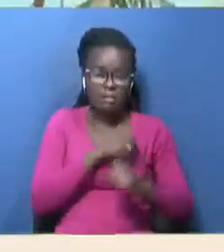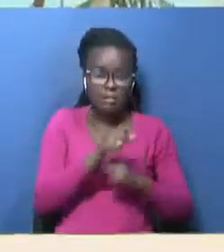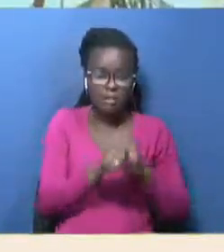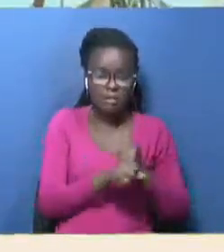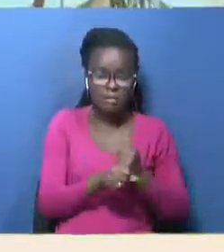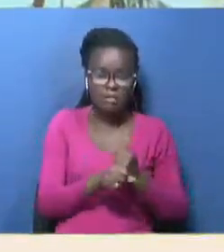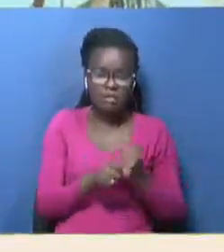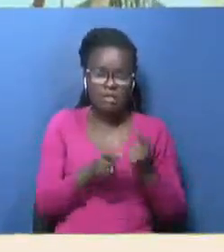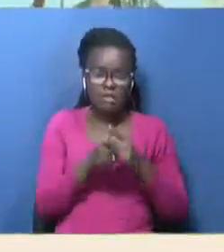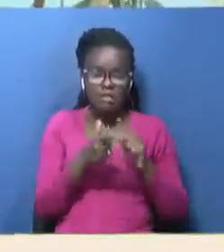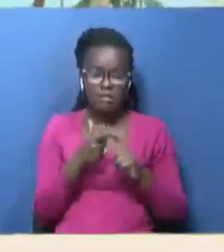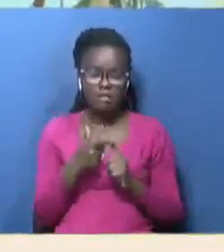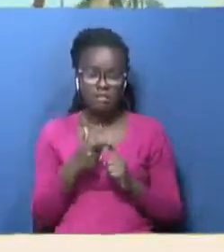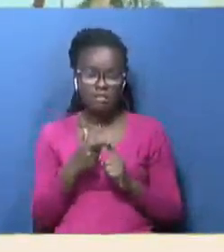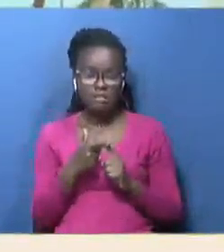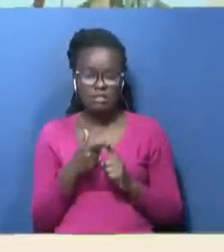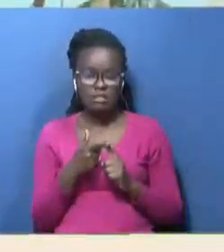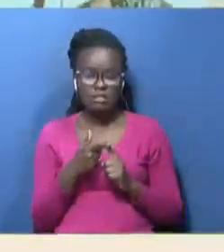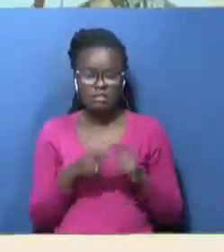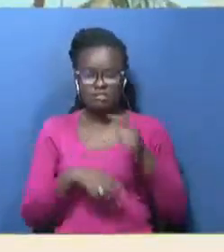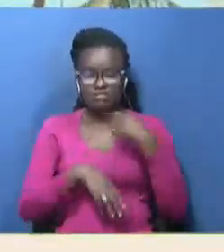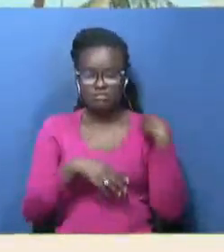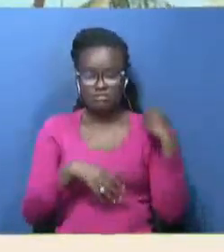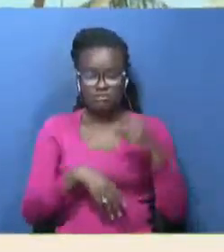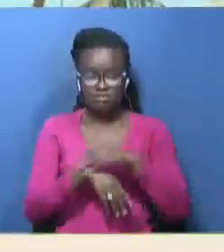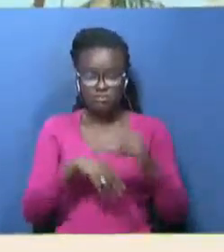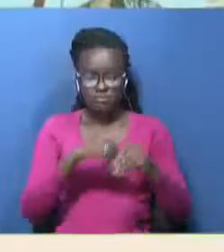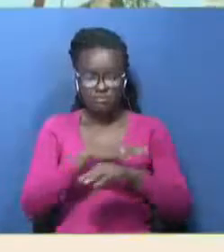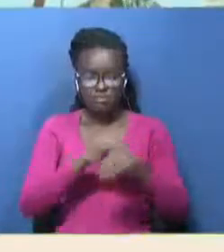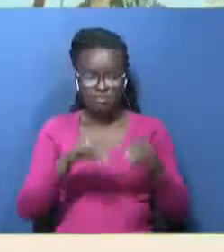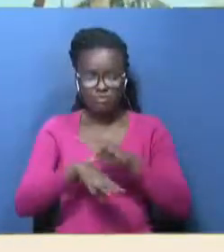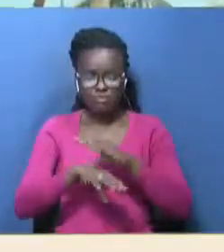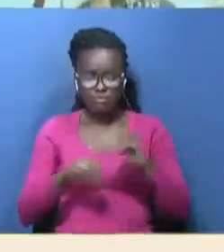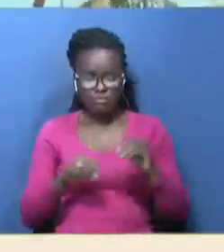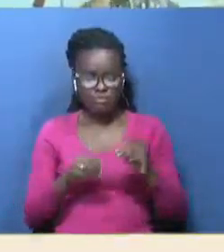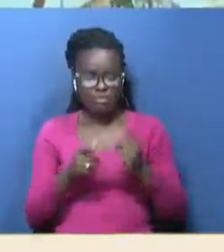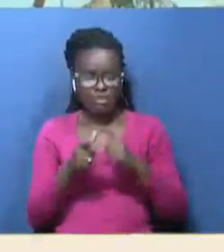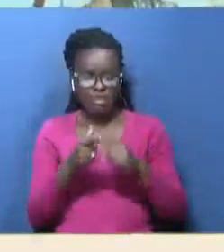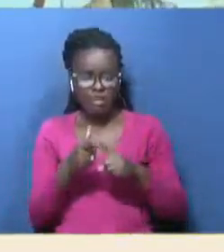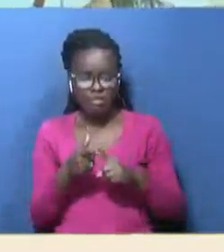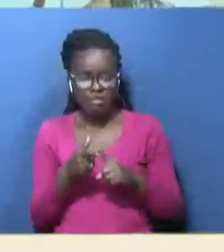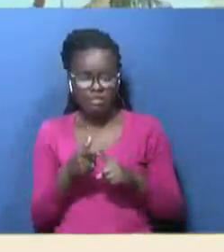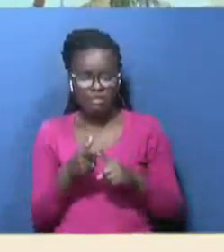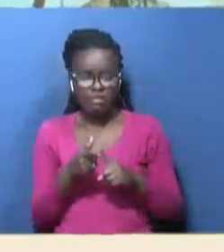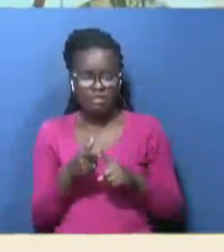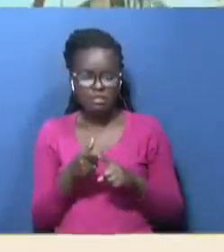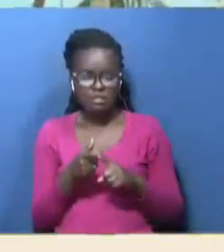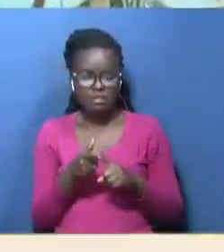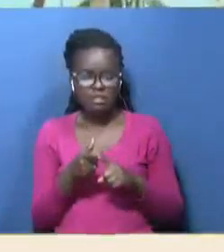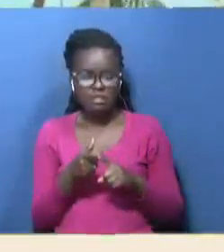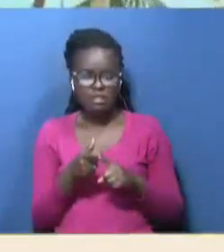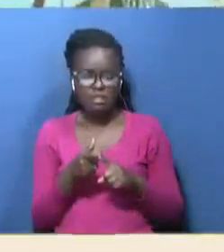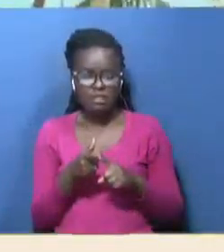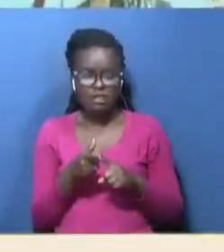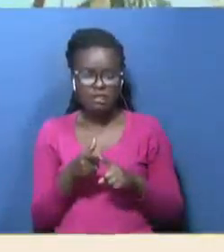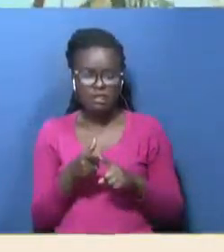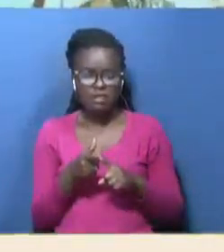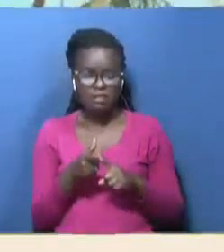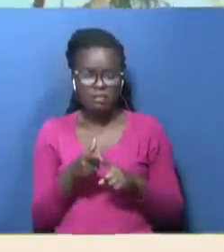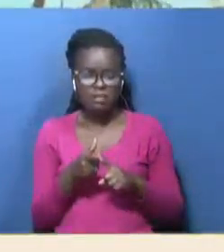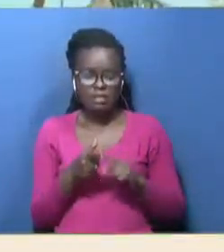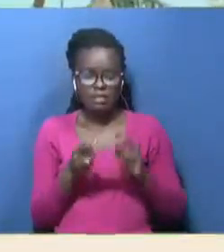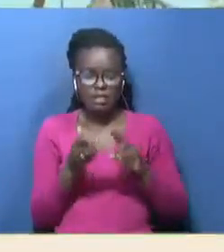nĩ thiaga ĩkaruta manyoya, ĩkebarita manyoya mayo makauma, ĩkahũrithia mũkanye wayo